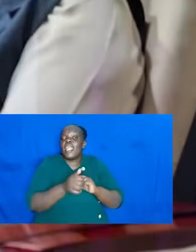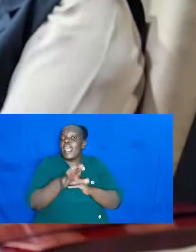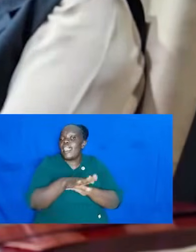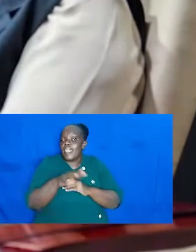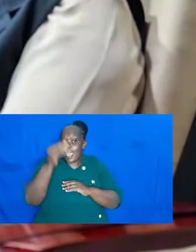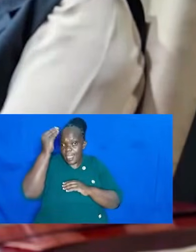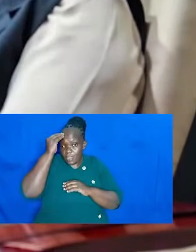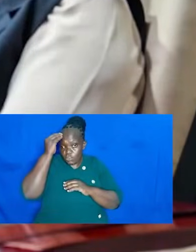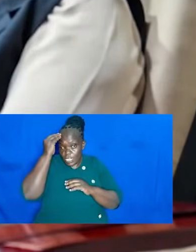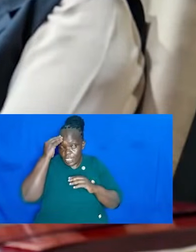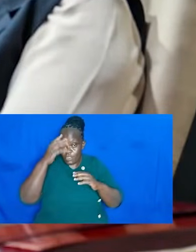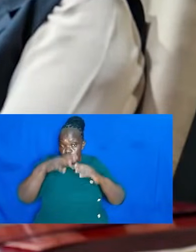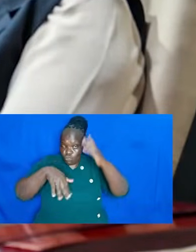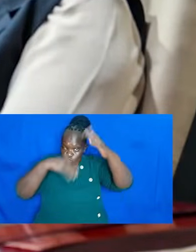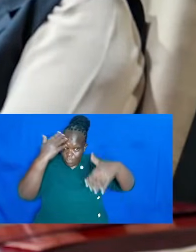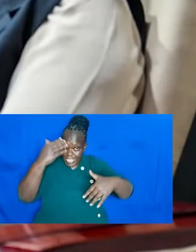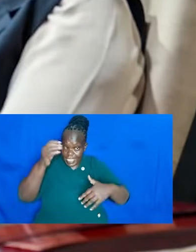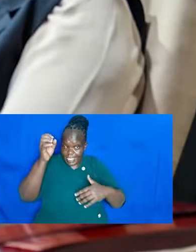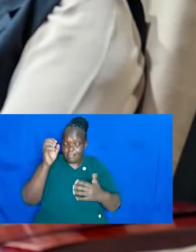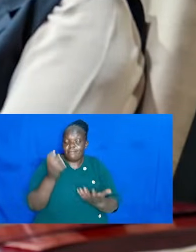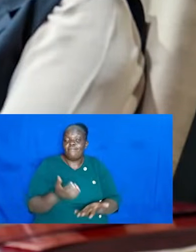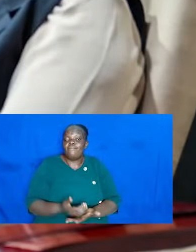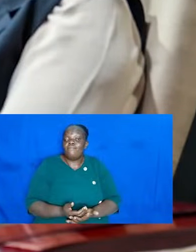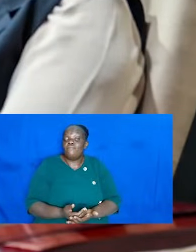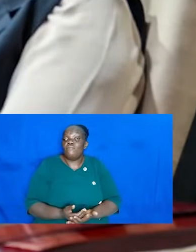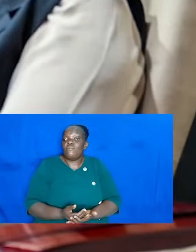sekta ya elimu ya vyuo vikuu.